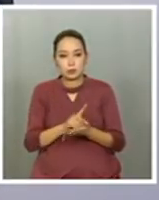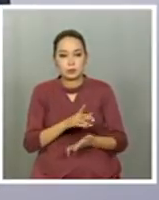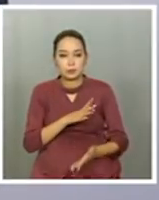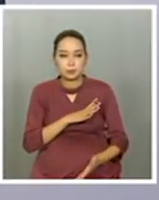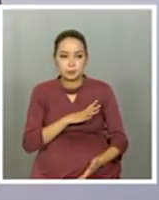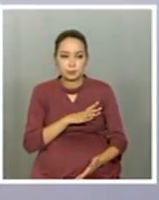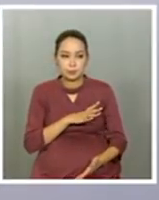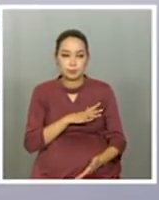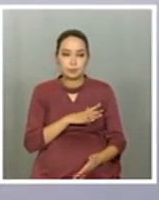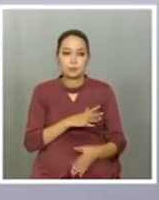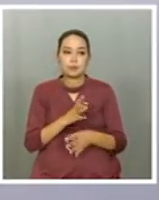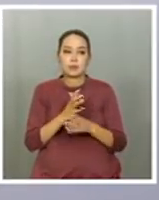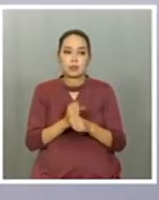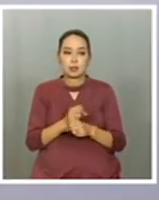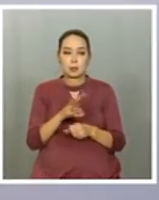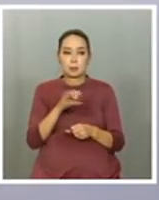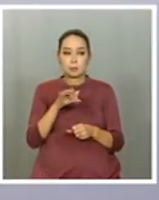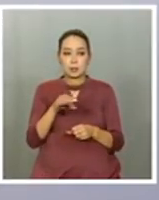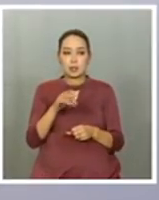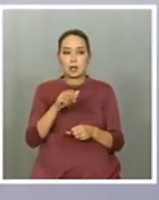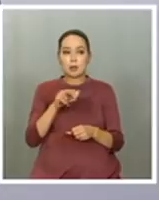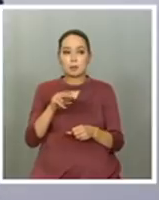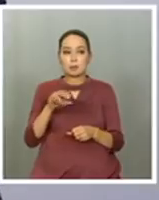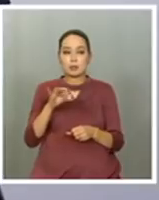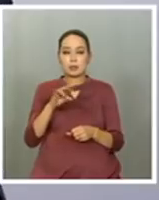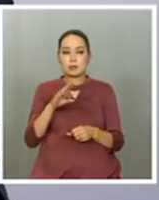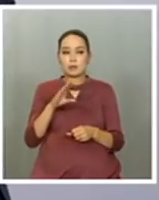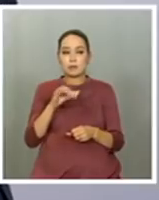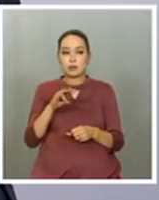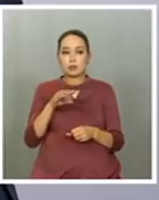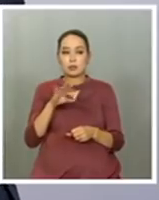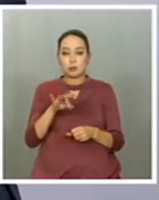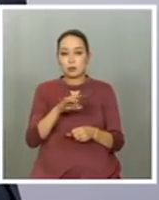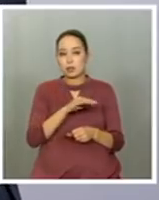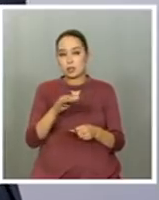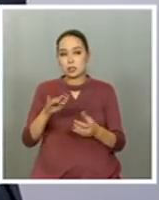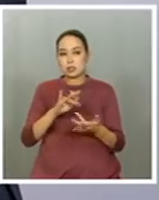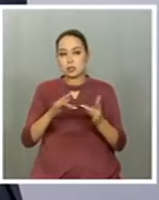Біз айтып отырған Meet App Inventor-дың ресми сайты